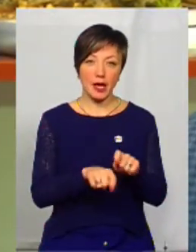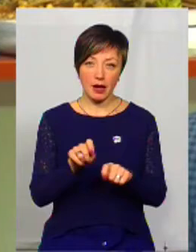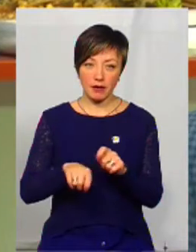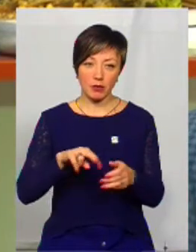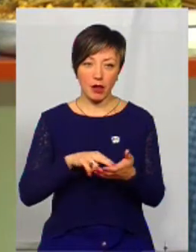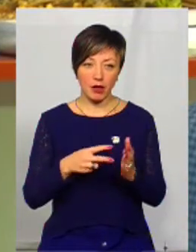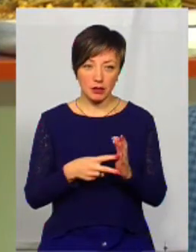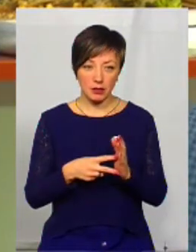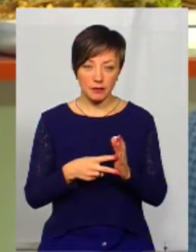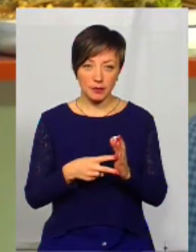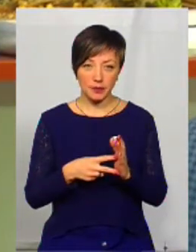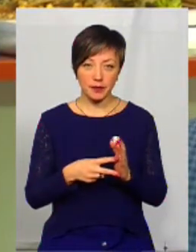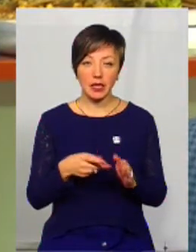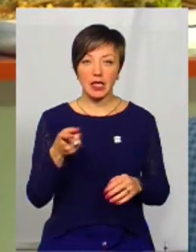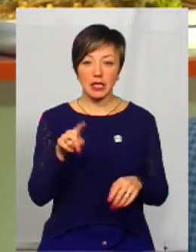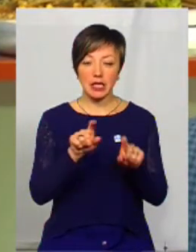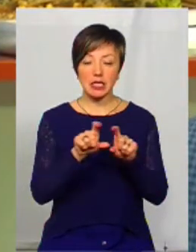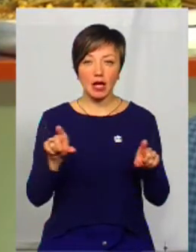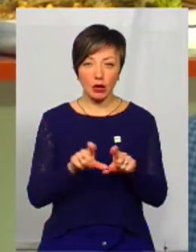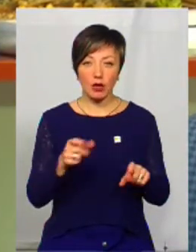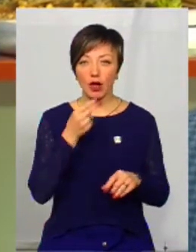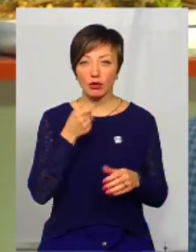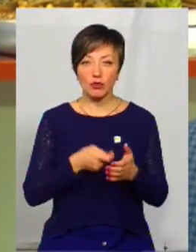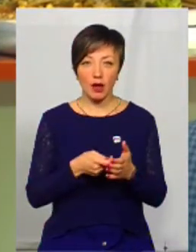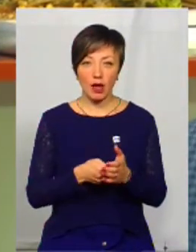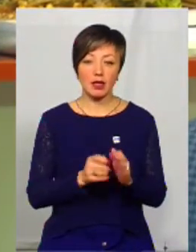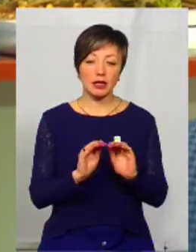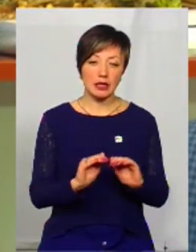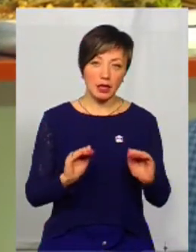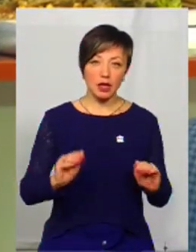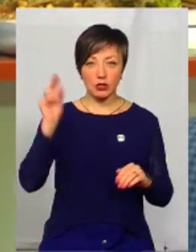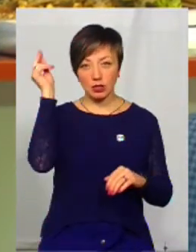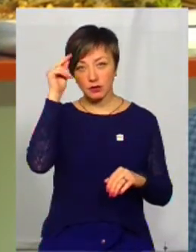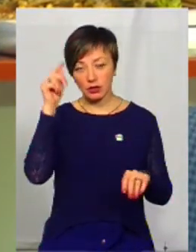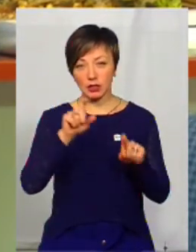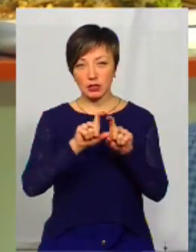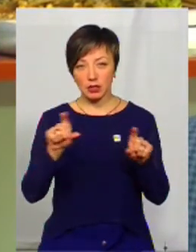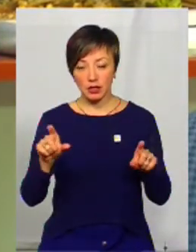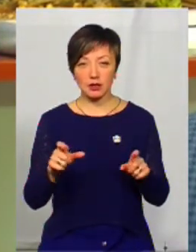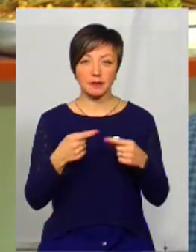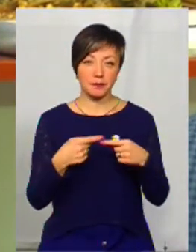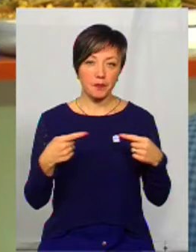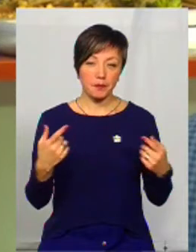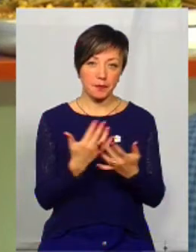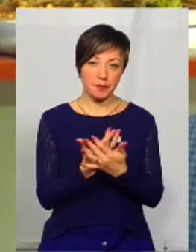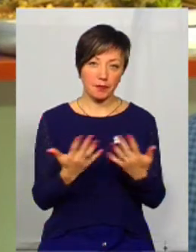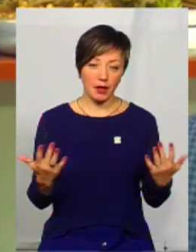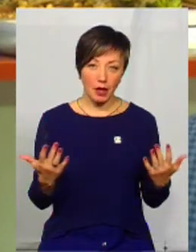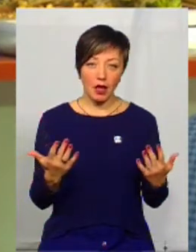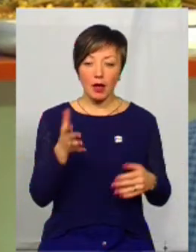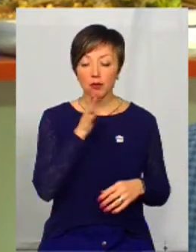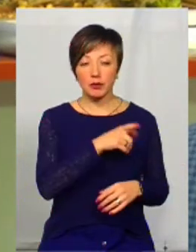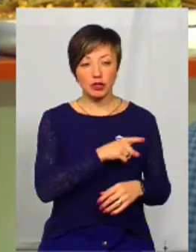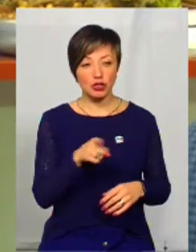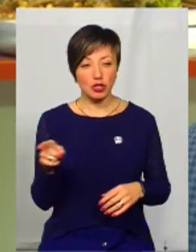планові тих закладів харчування, дошкільних навчальних закладів, шкільних, які під час